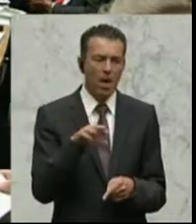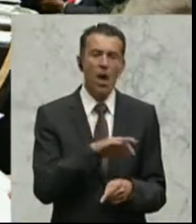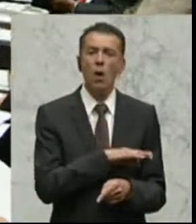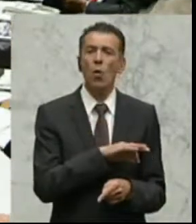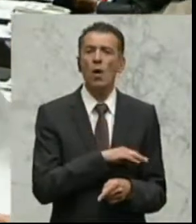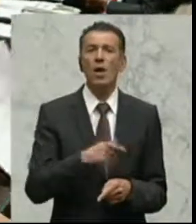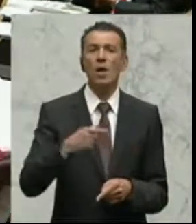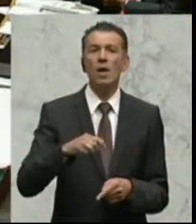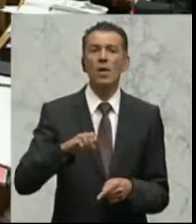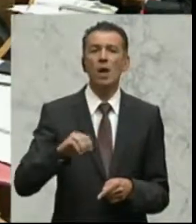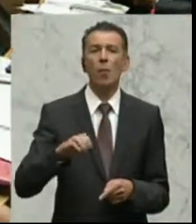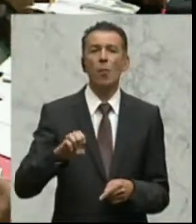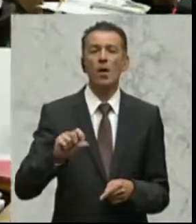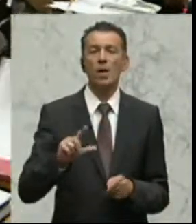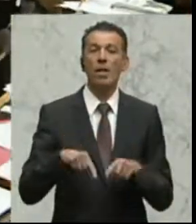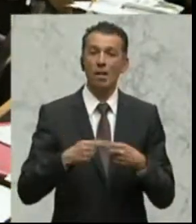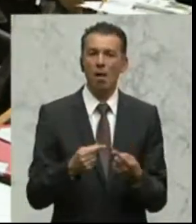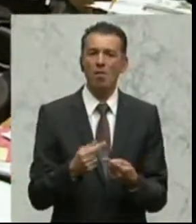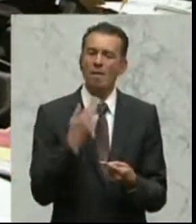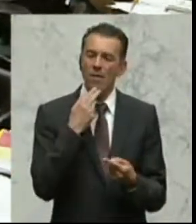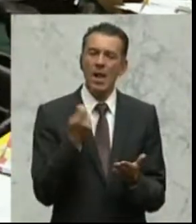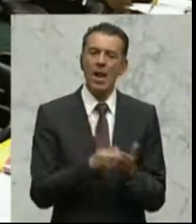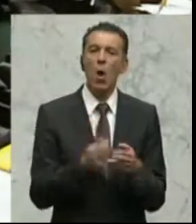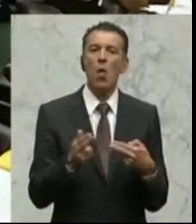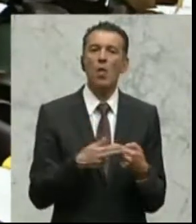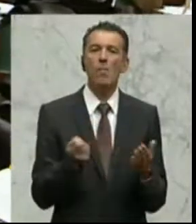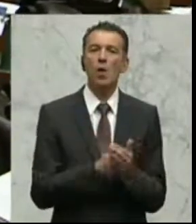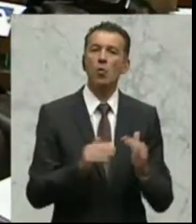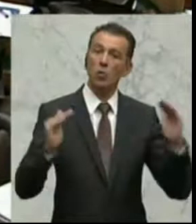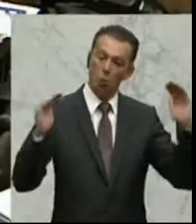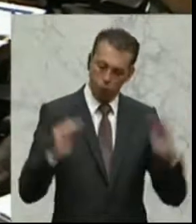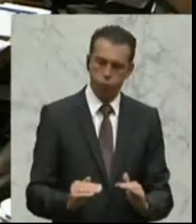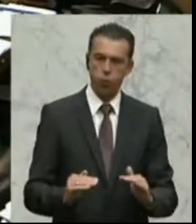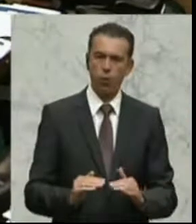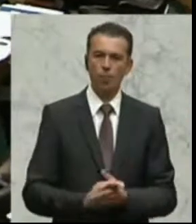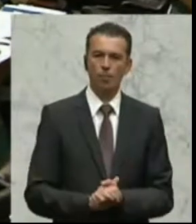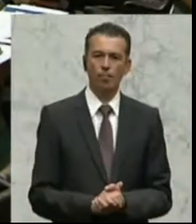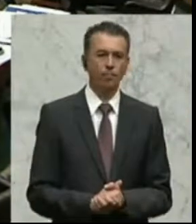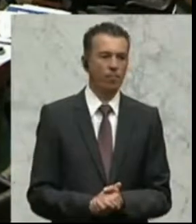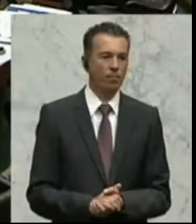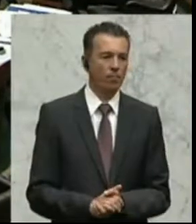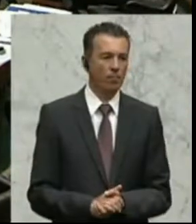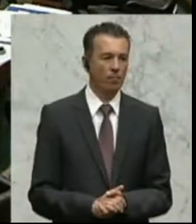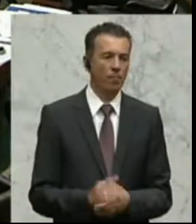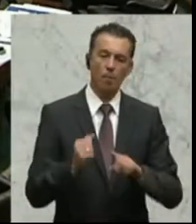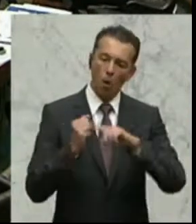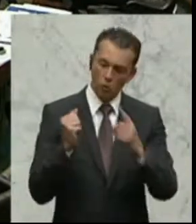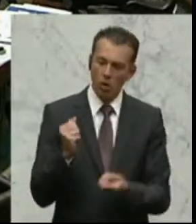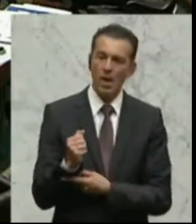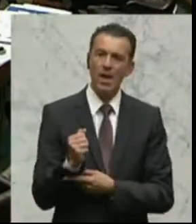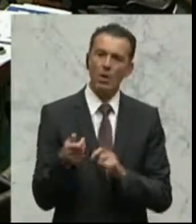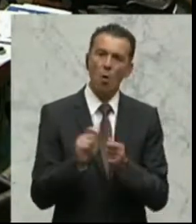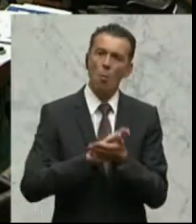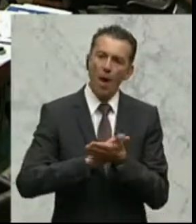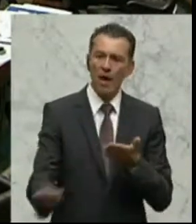ich bin dafür, die Lohnnebenkosten kräftig zu senken, sie zu pauschalieren und zu vereinfachen, weil das